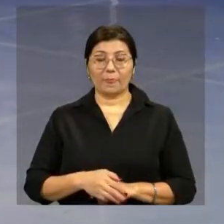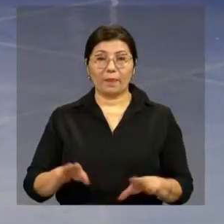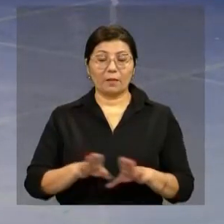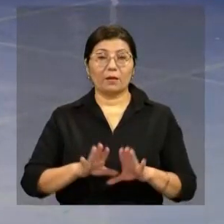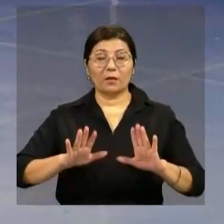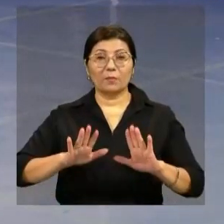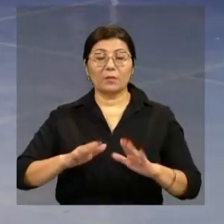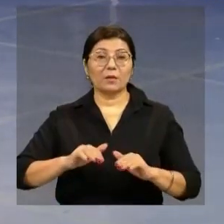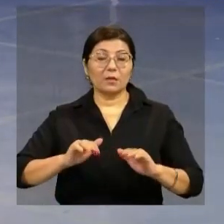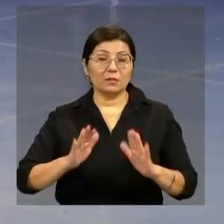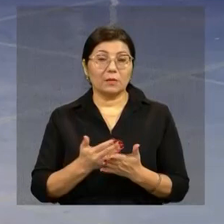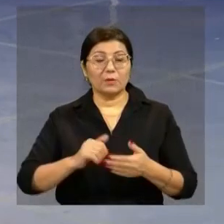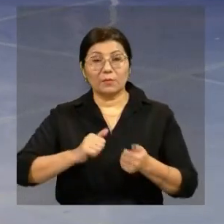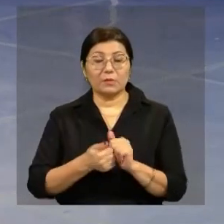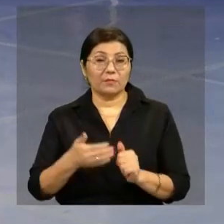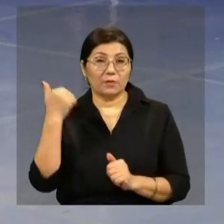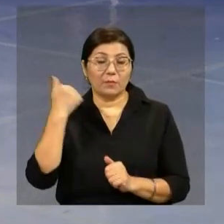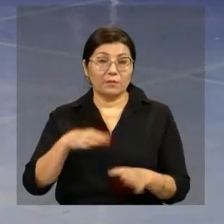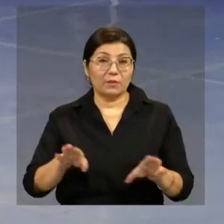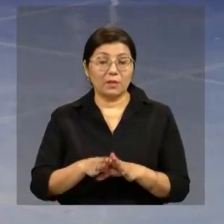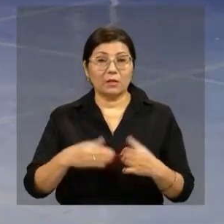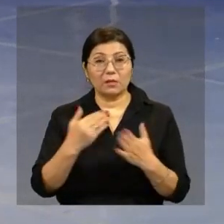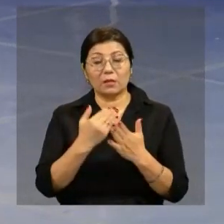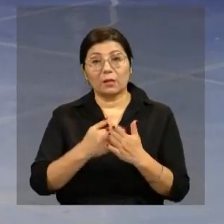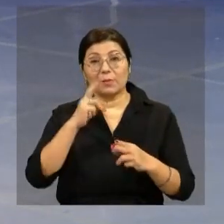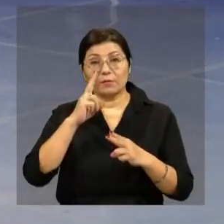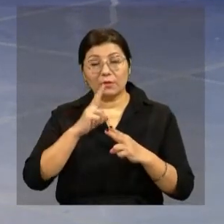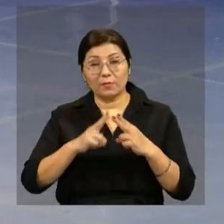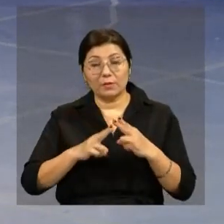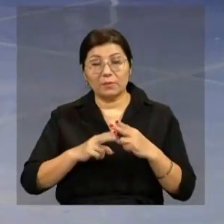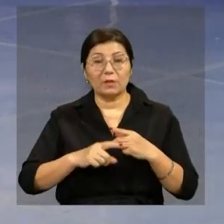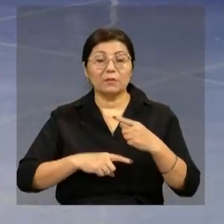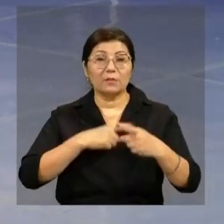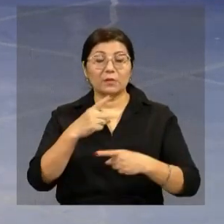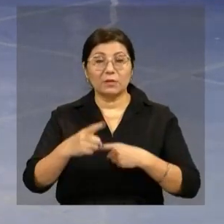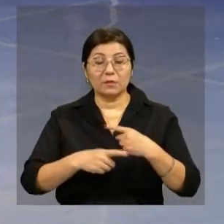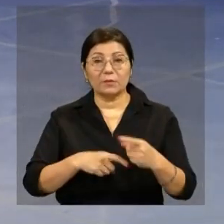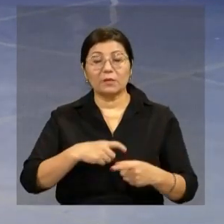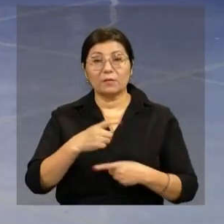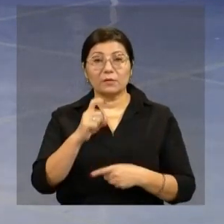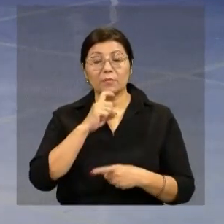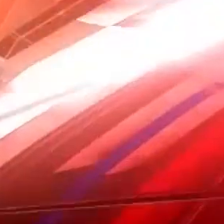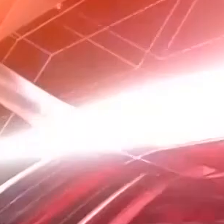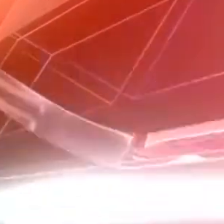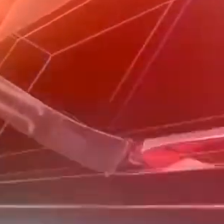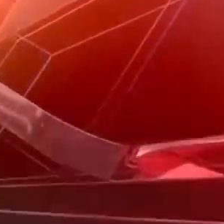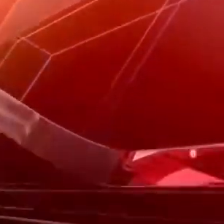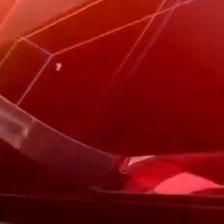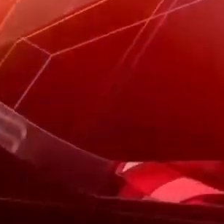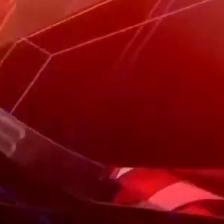Такими событиями запомнилась уходящая неделя. На этом у нас все. Очередной выпуск программы «Аптат НСС» смотрите в следующее воскресенье.